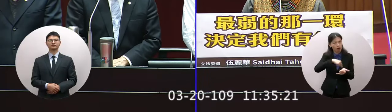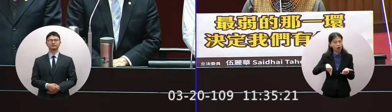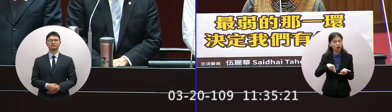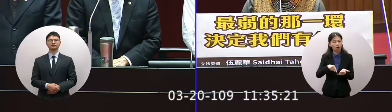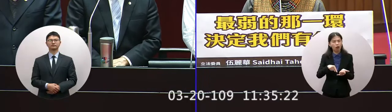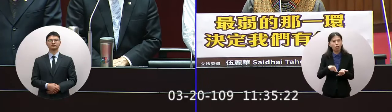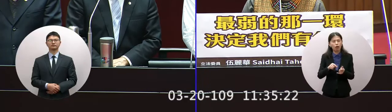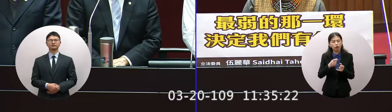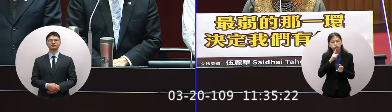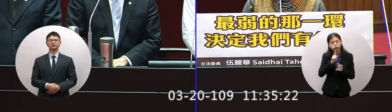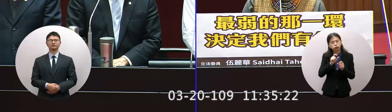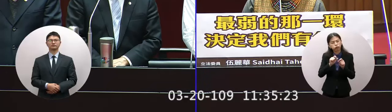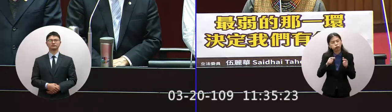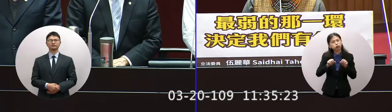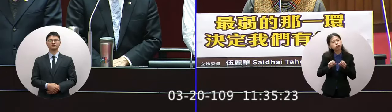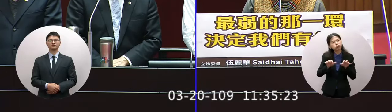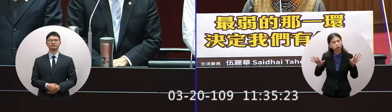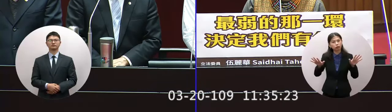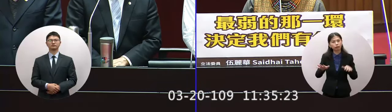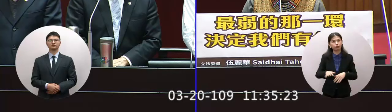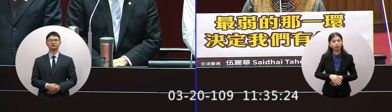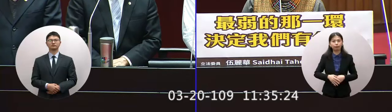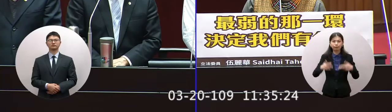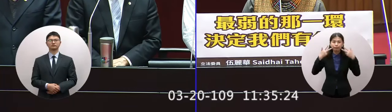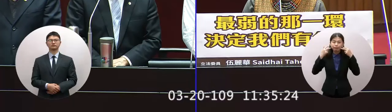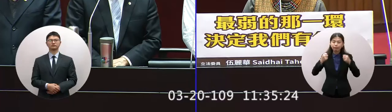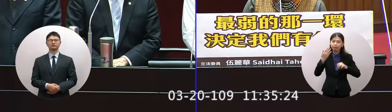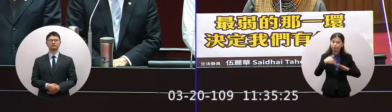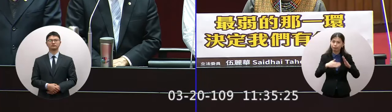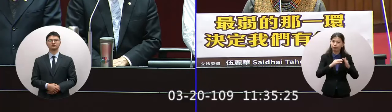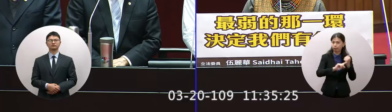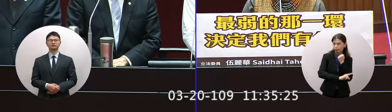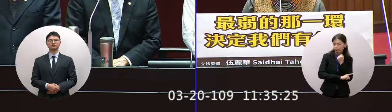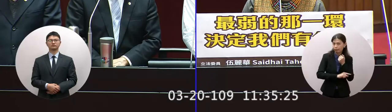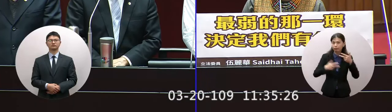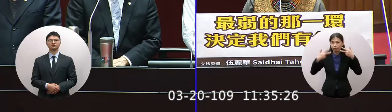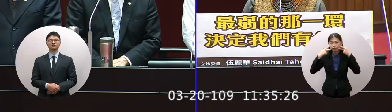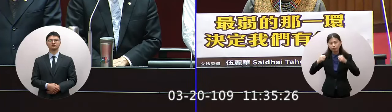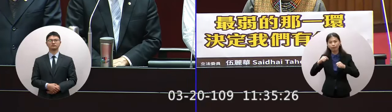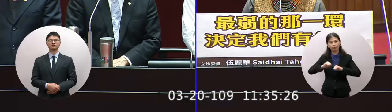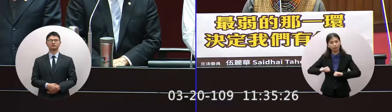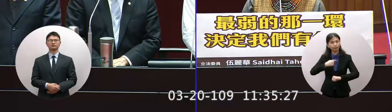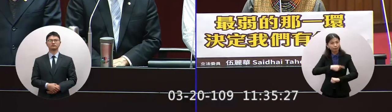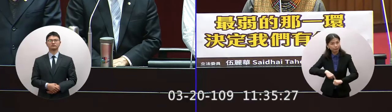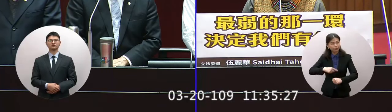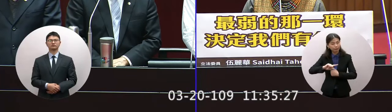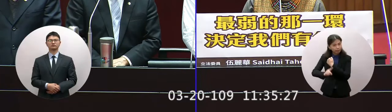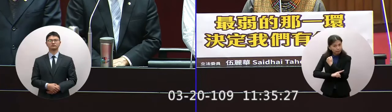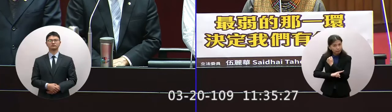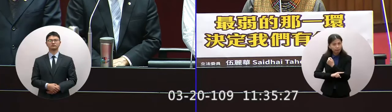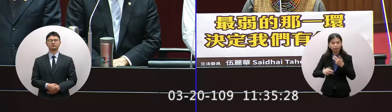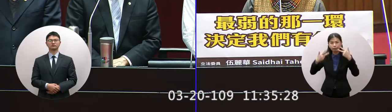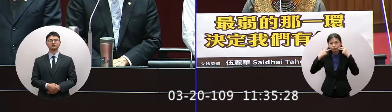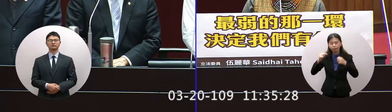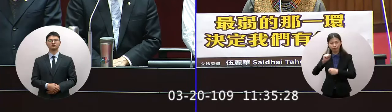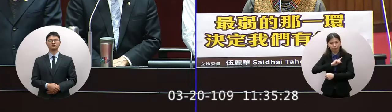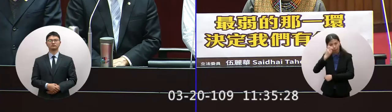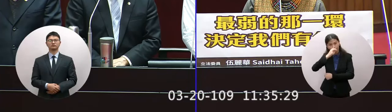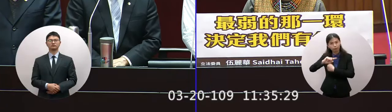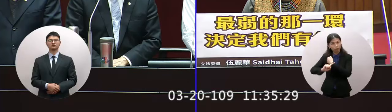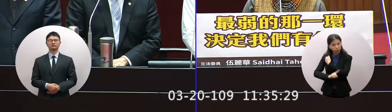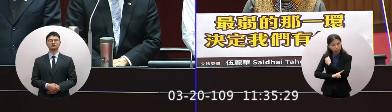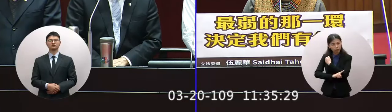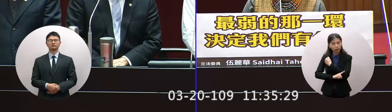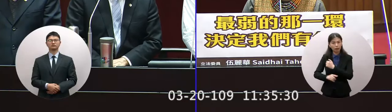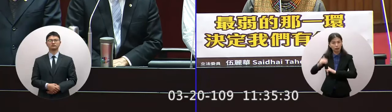生效应。所以我们的原住民族学校法，我们的原住民族健康法，我们的原住民族自治法，我们的